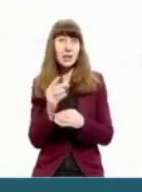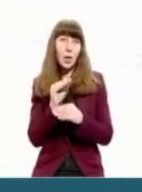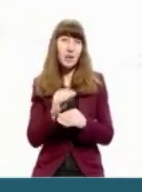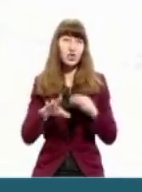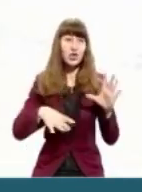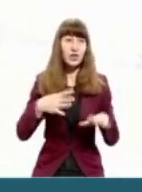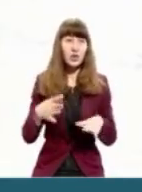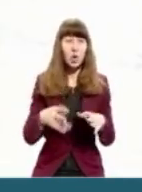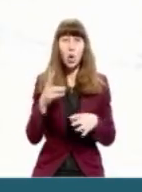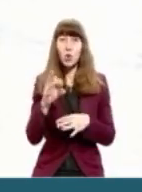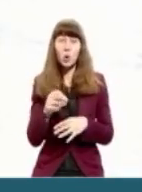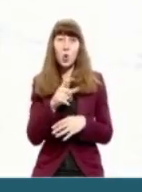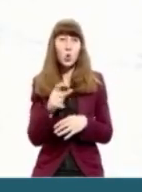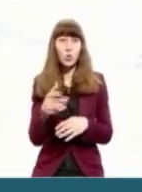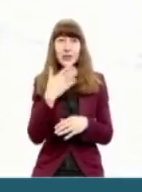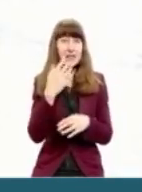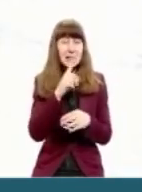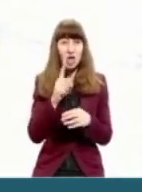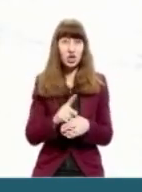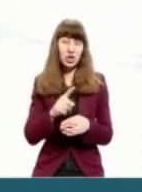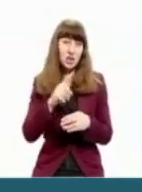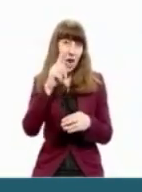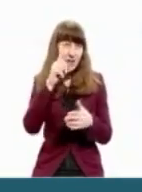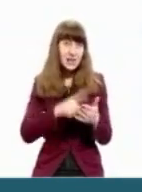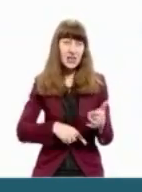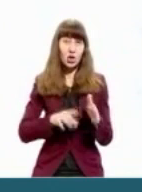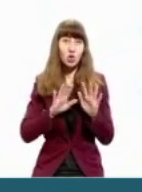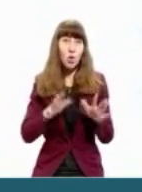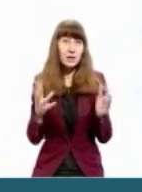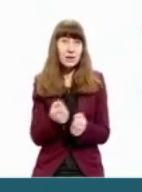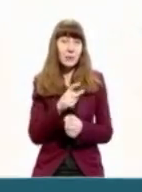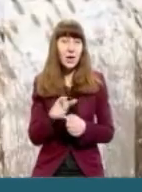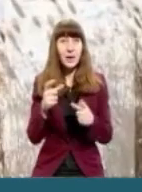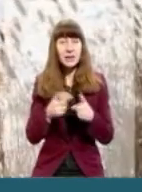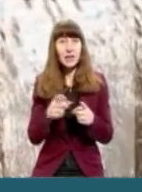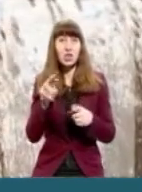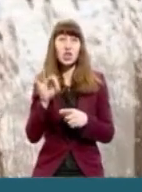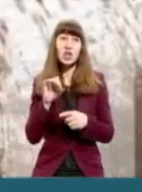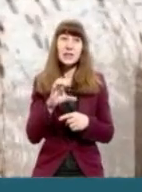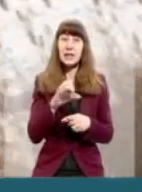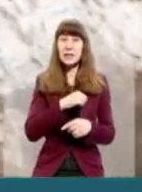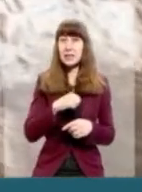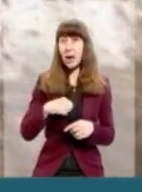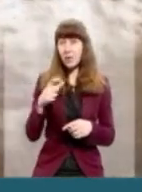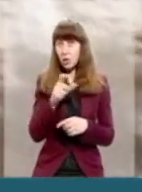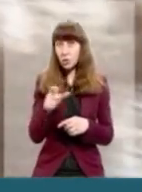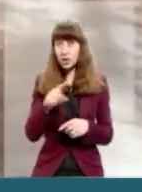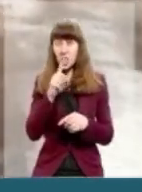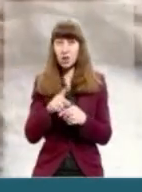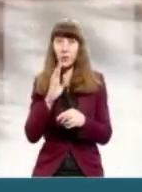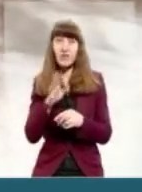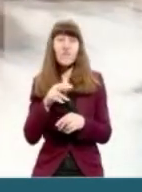дополнительная тренировка. Однако граждане не должны надеяться только на спасателей. По словам сотрудников ДЧС, они и сами должны быть начеку,